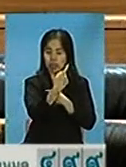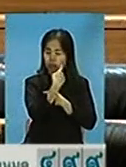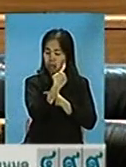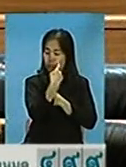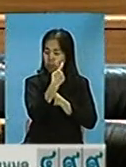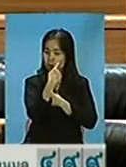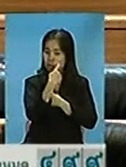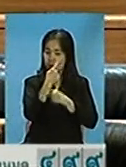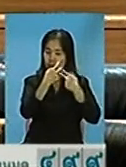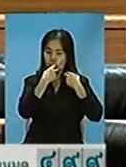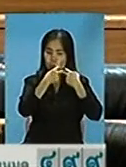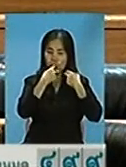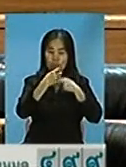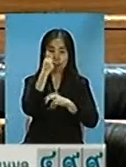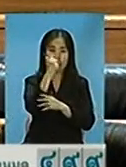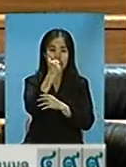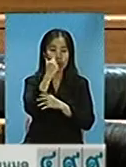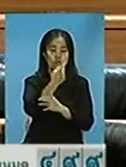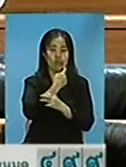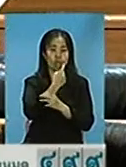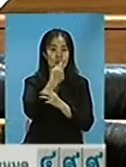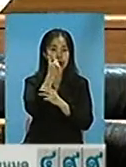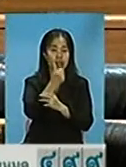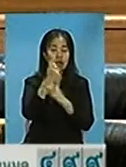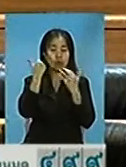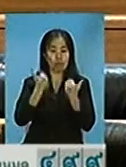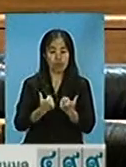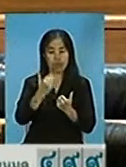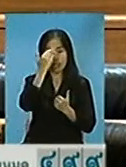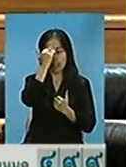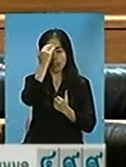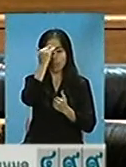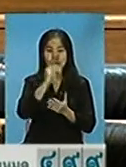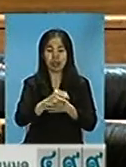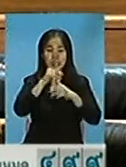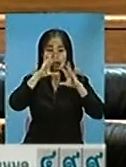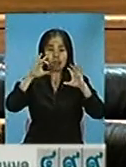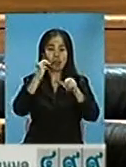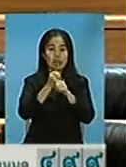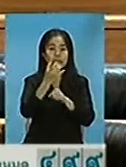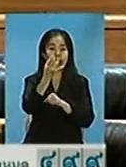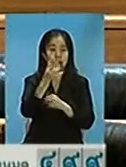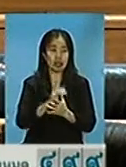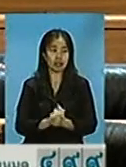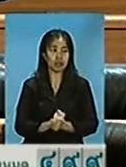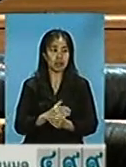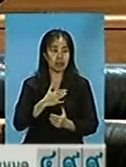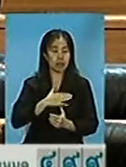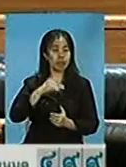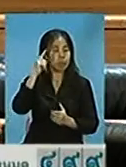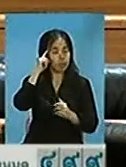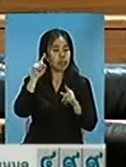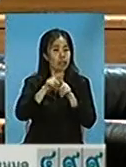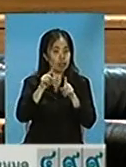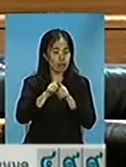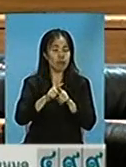ซักทุกประเด็นเลยวันนี้เนี่ยรัฐบาลกำลังทำอะไรผมเห็นด้วยเลยครับที่ทำให้รา